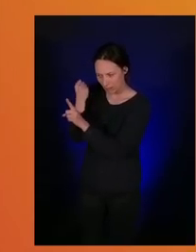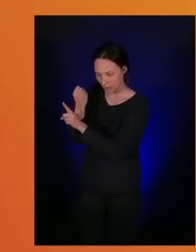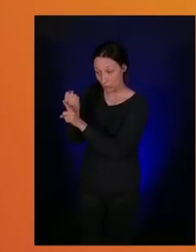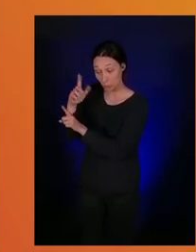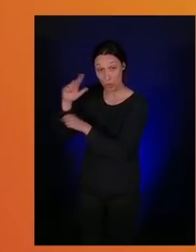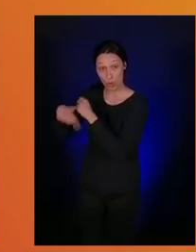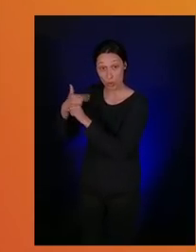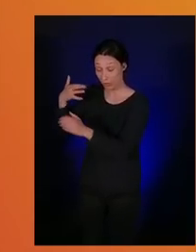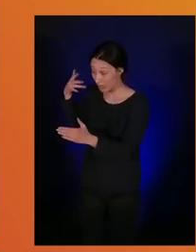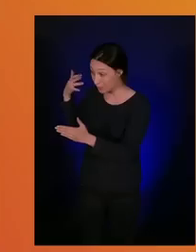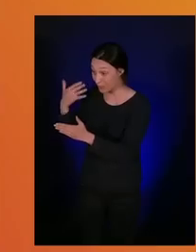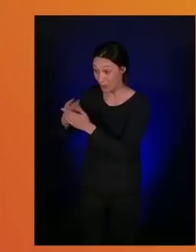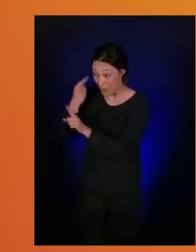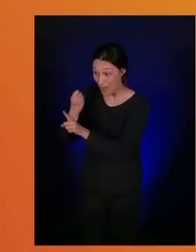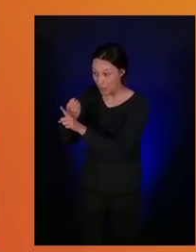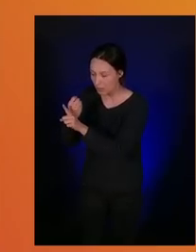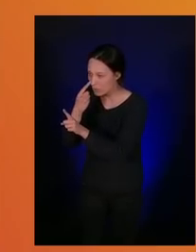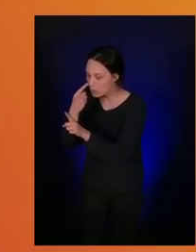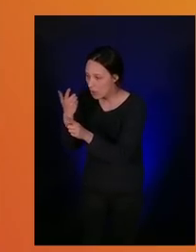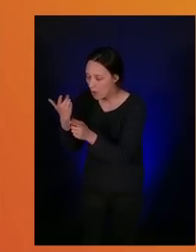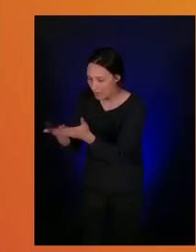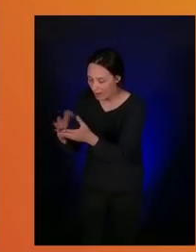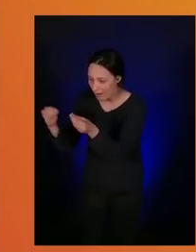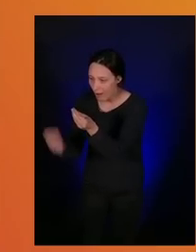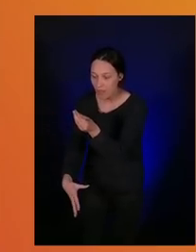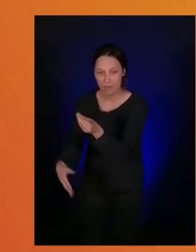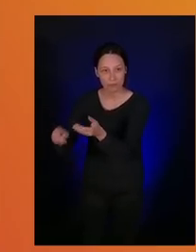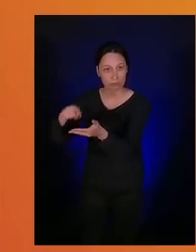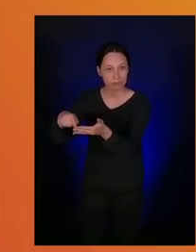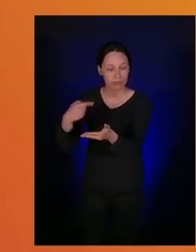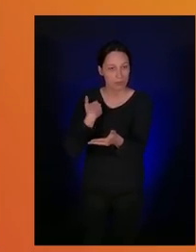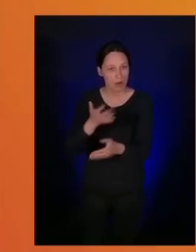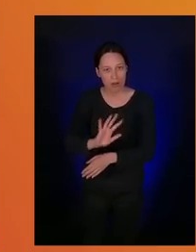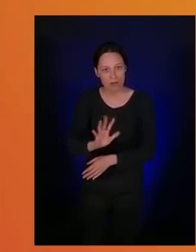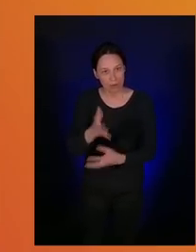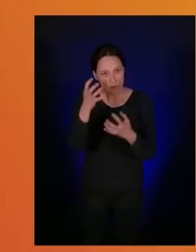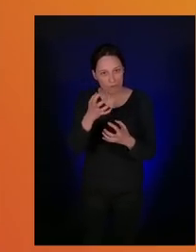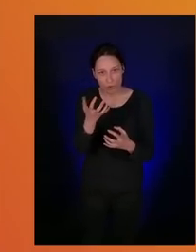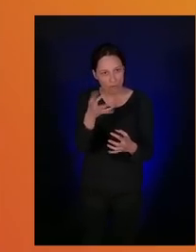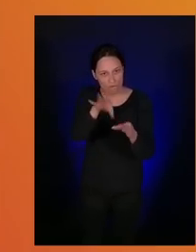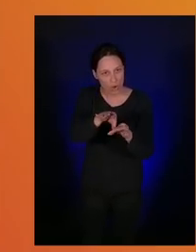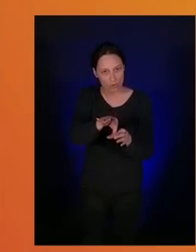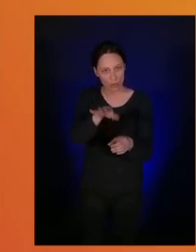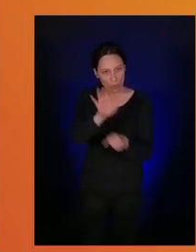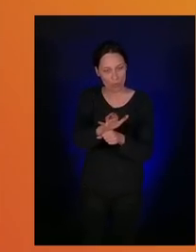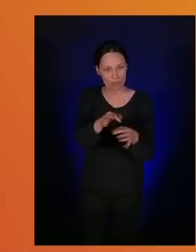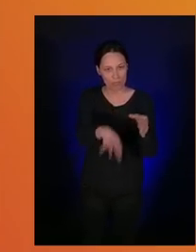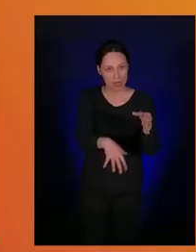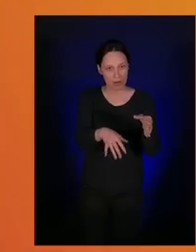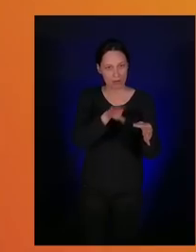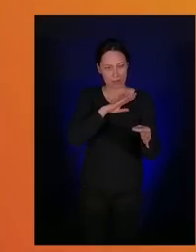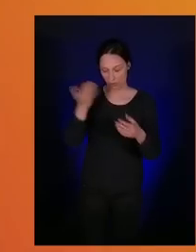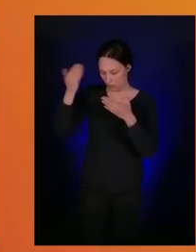a été enlevé. Cela renforce mon vote contre le bilan d'activité, car ce qui est sorti de la commission cette nuit est